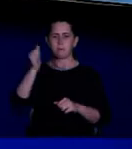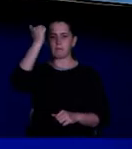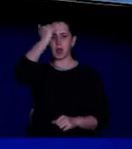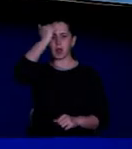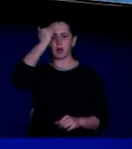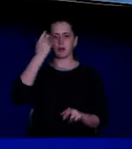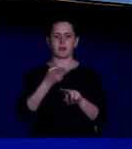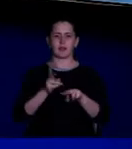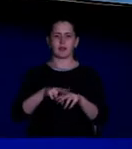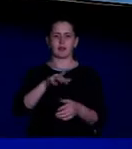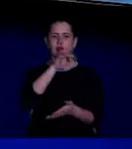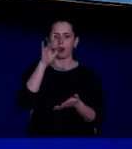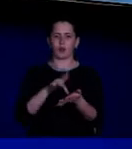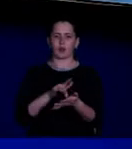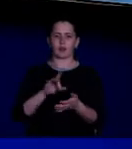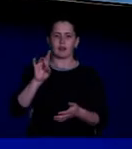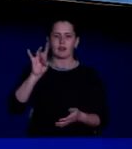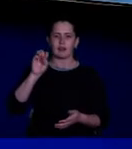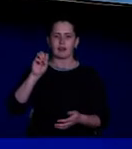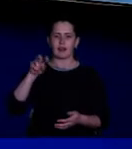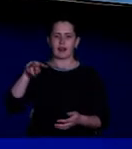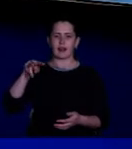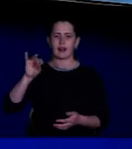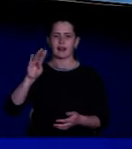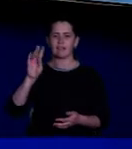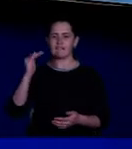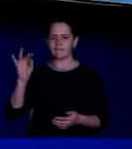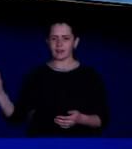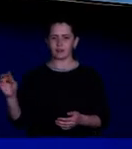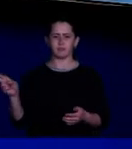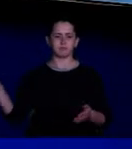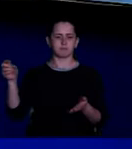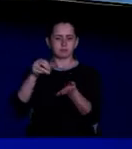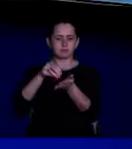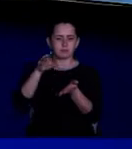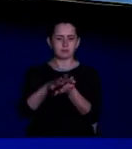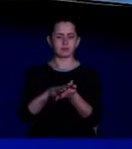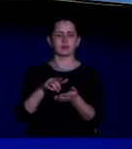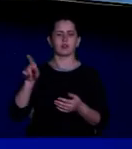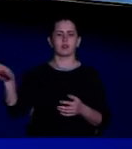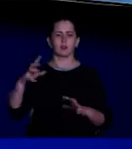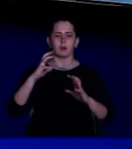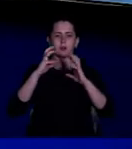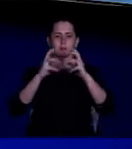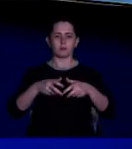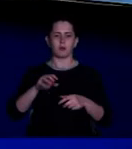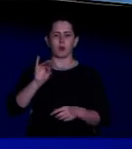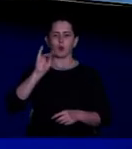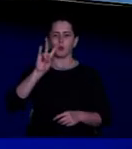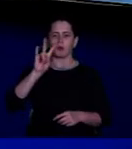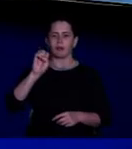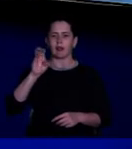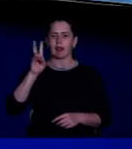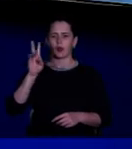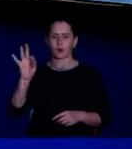Эти города-реликвии находятся в списке Всемирной организации ЮНЕСКО.